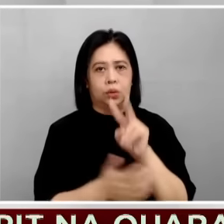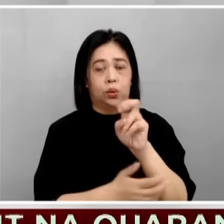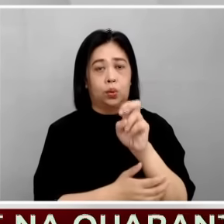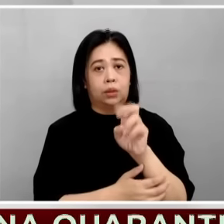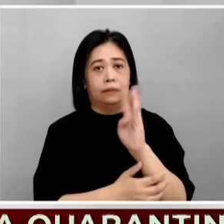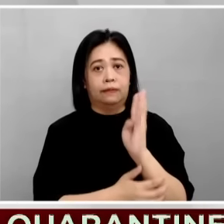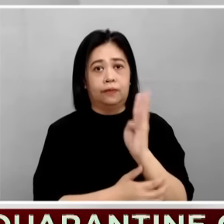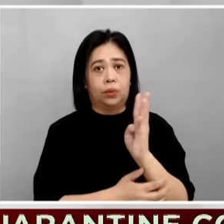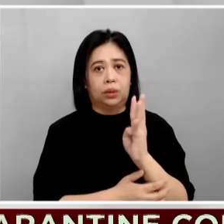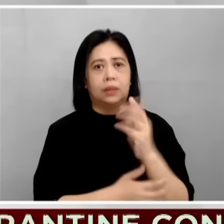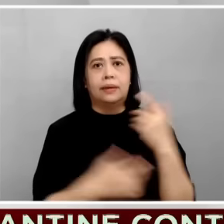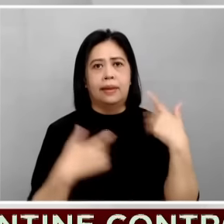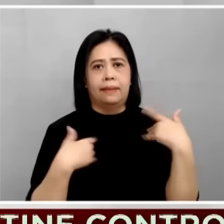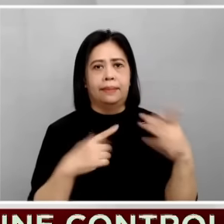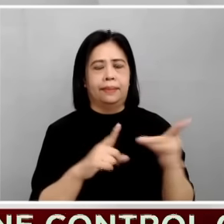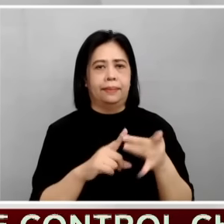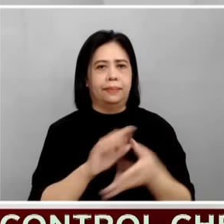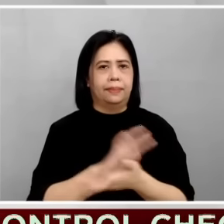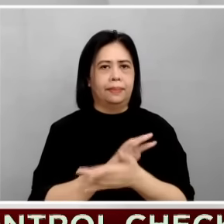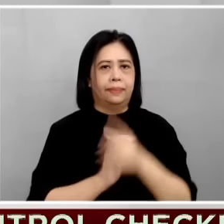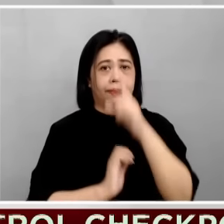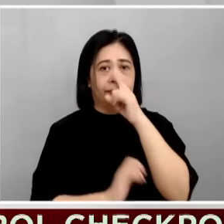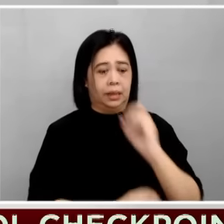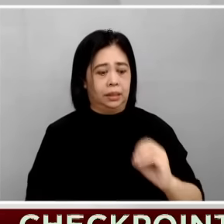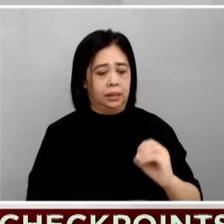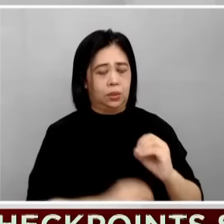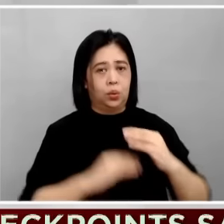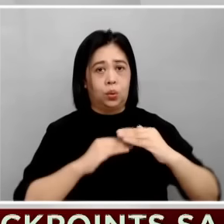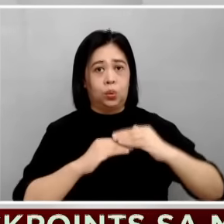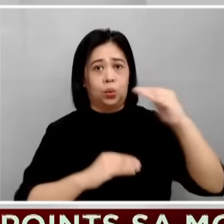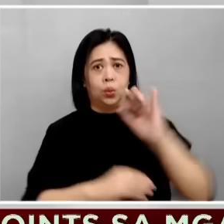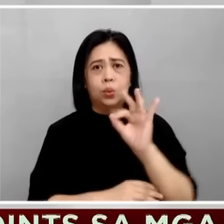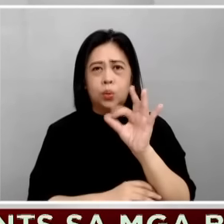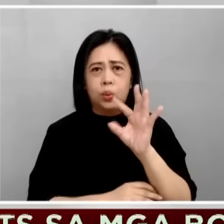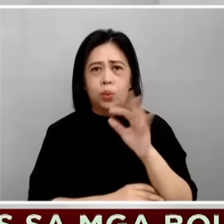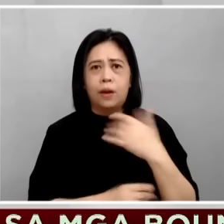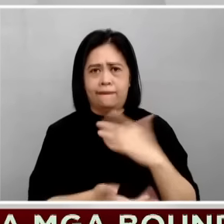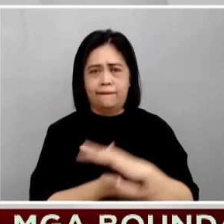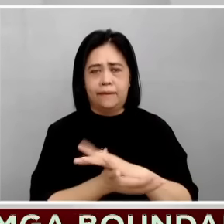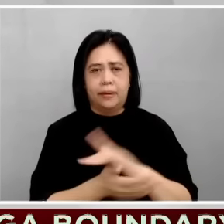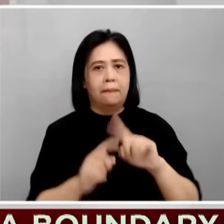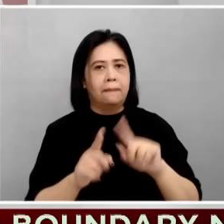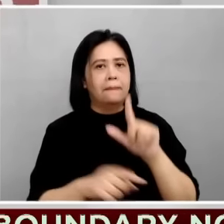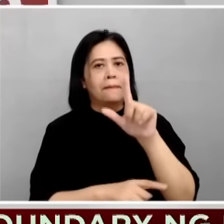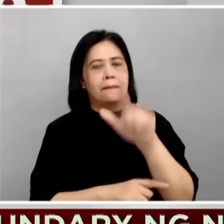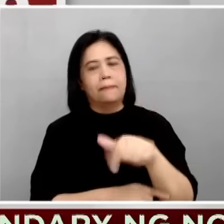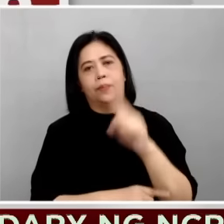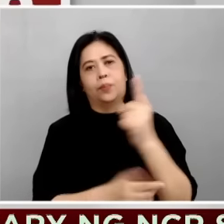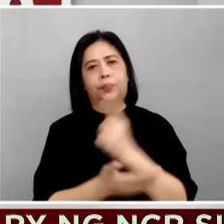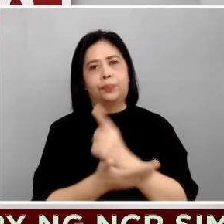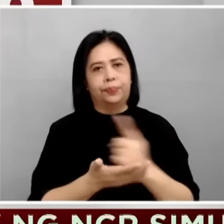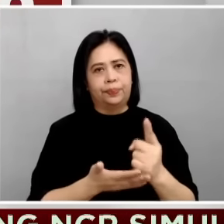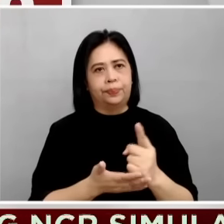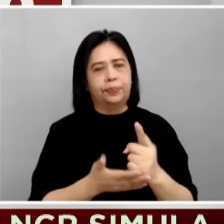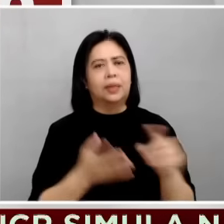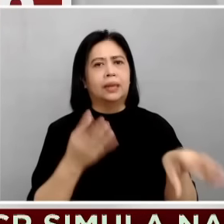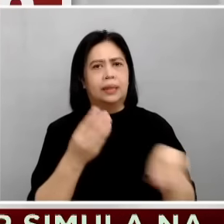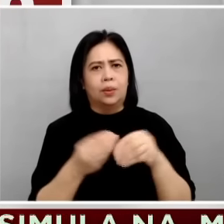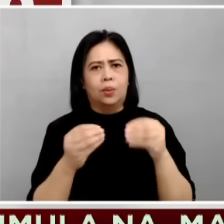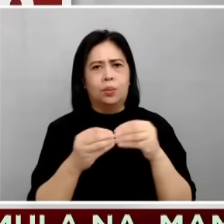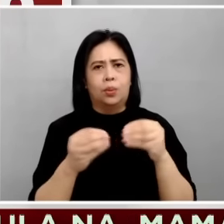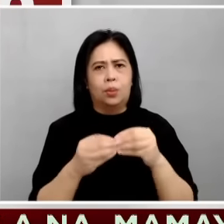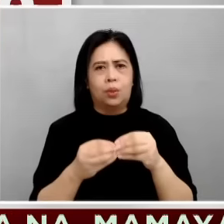162,240 ang nagka-COVID na edad 0 hanggang 19 years old. Pero makaraan lang ang isang linggo, nadagdagan nito ng